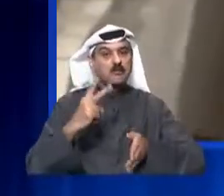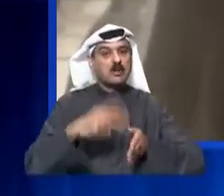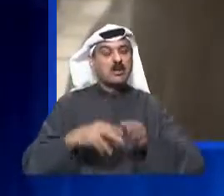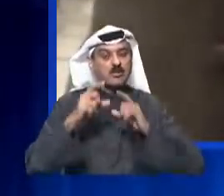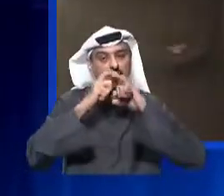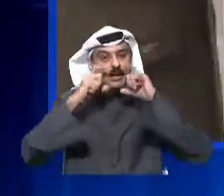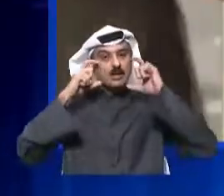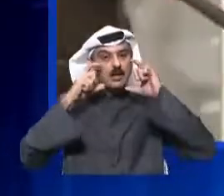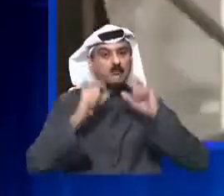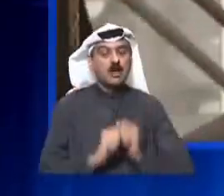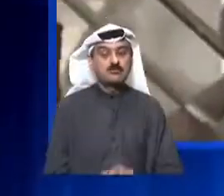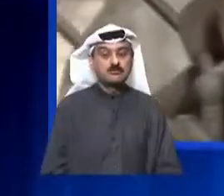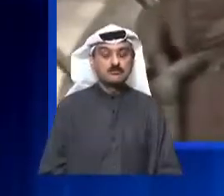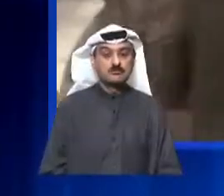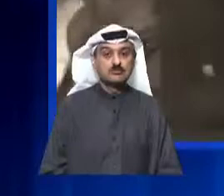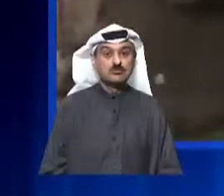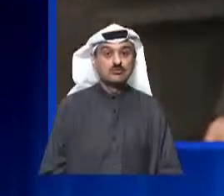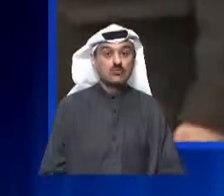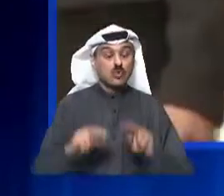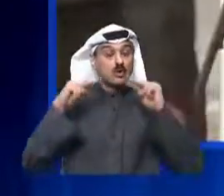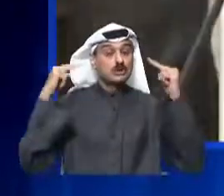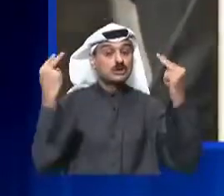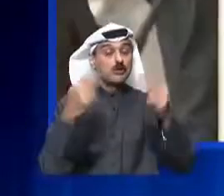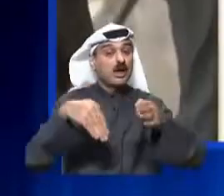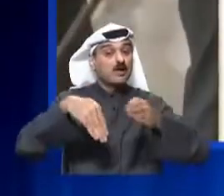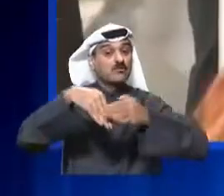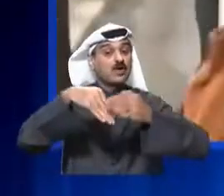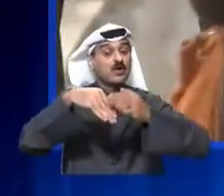وأيضا عدم دخول الجماهير لمباريات كرة القدم